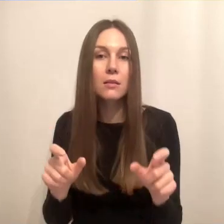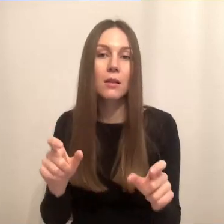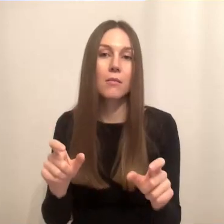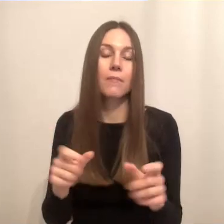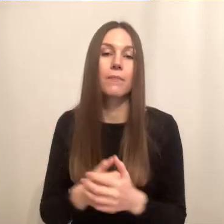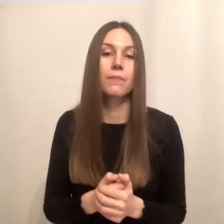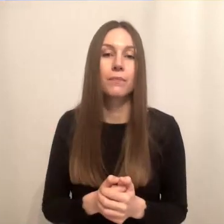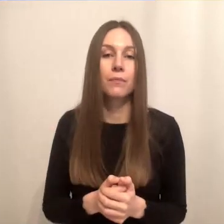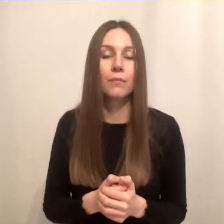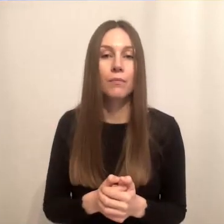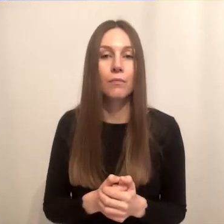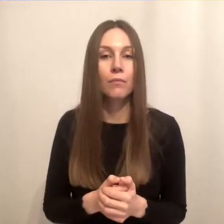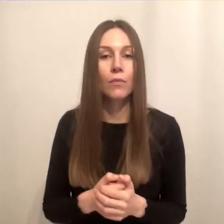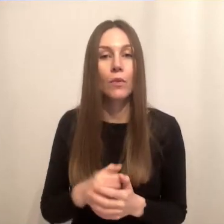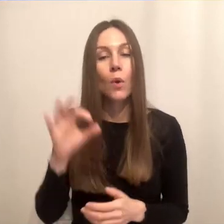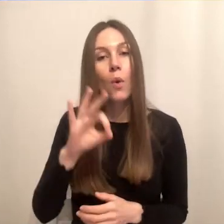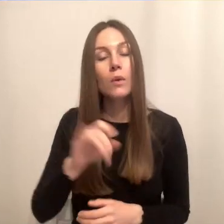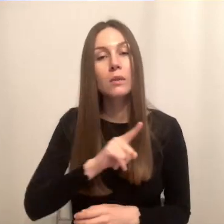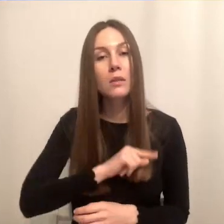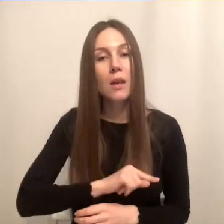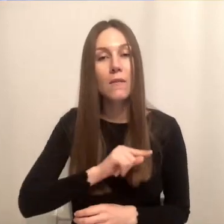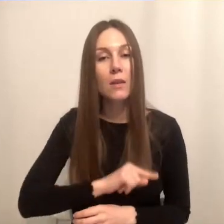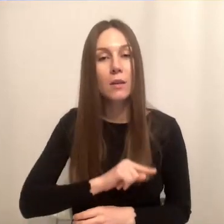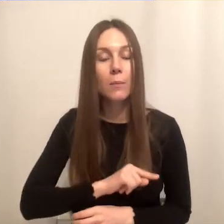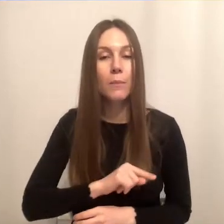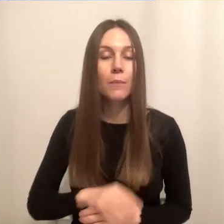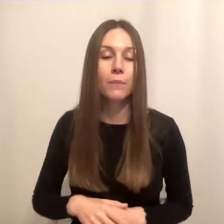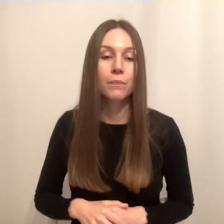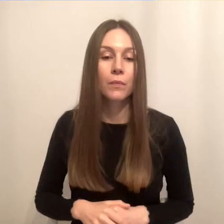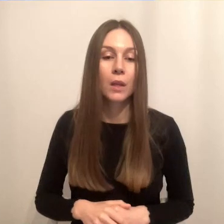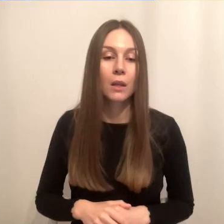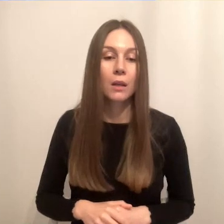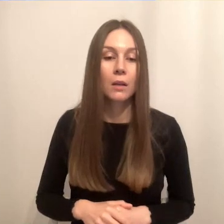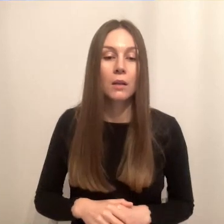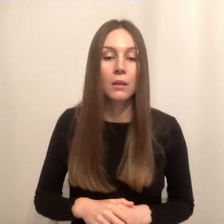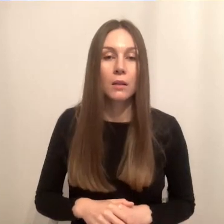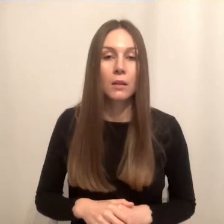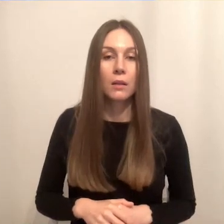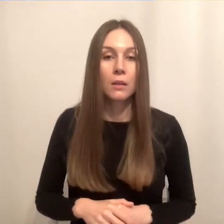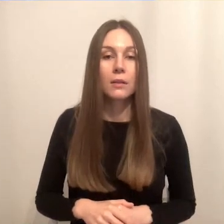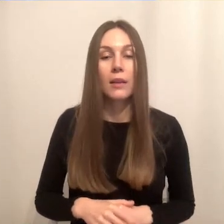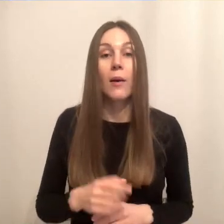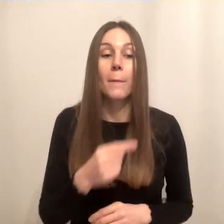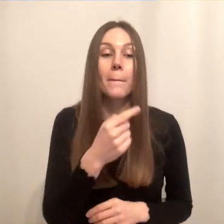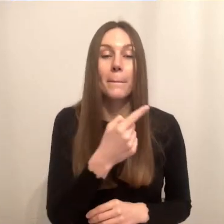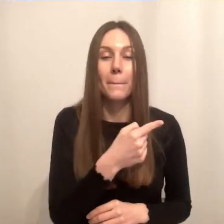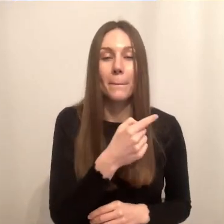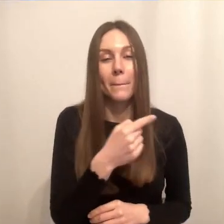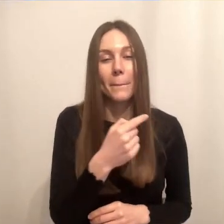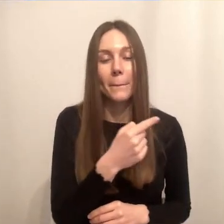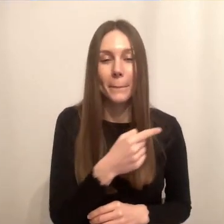Ir apie savybės kalbant, tai taip, gal irgi norėčiau nuo blogesnių savybių, tai